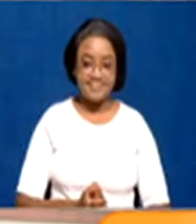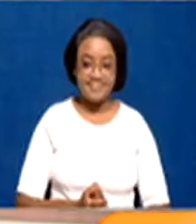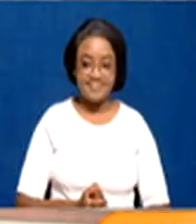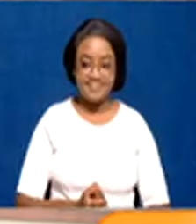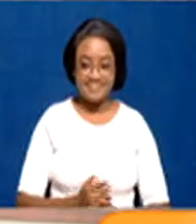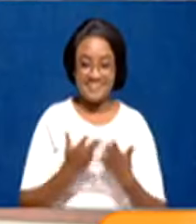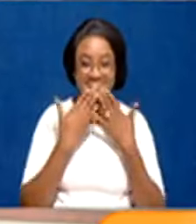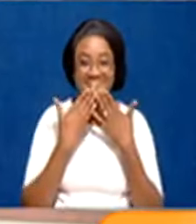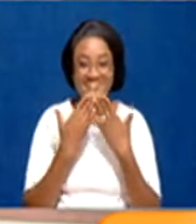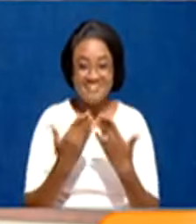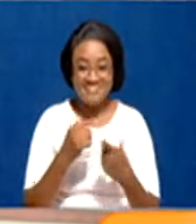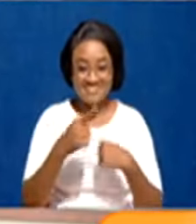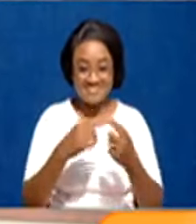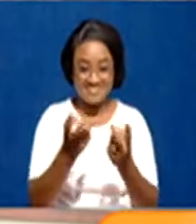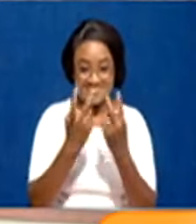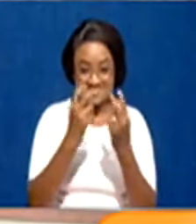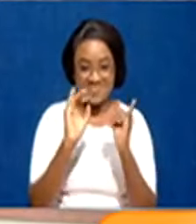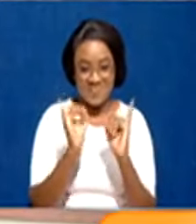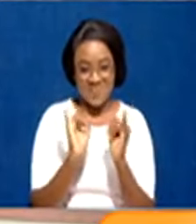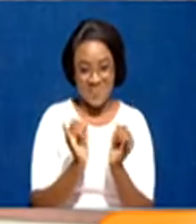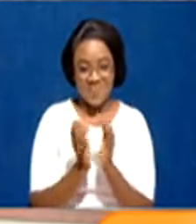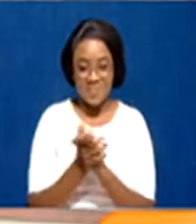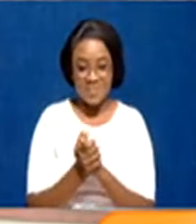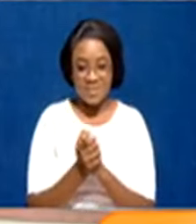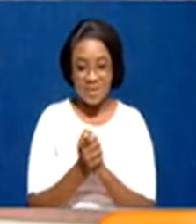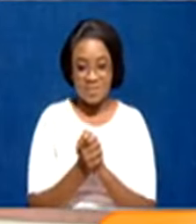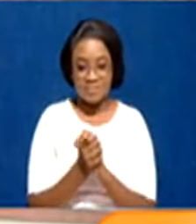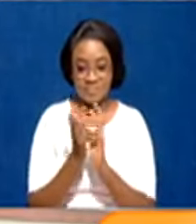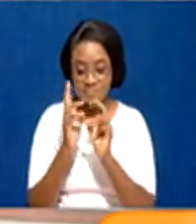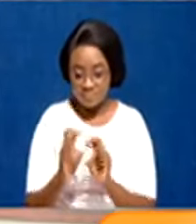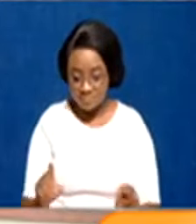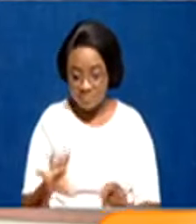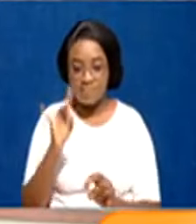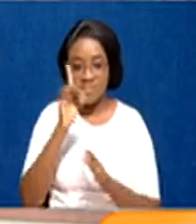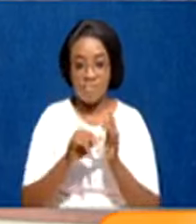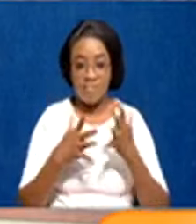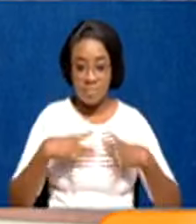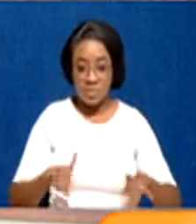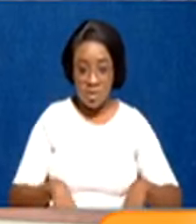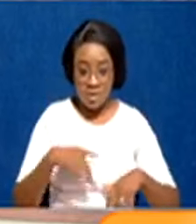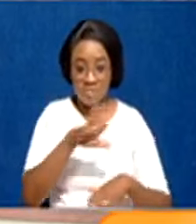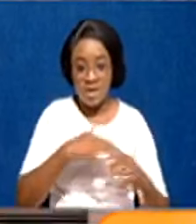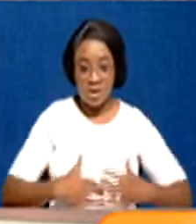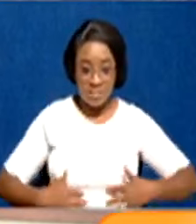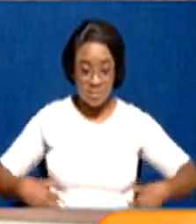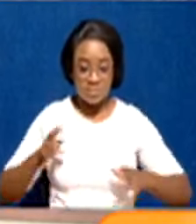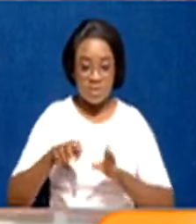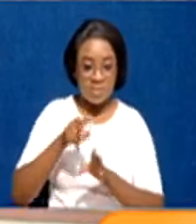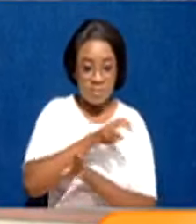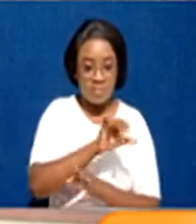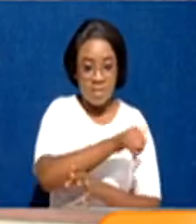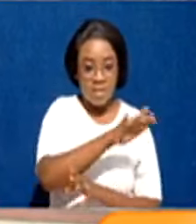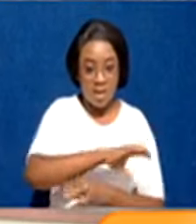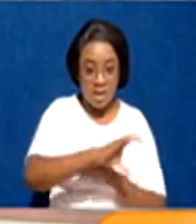Asante sana kwa kuendelea kuwa nasi. Ripoti zinaonyesha kuwa wakazi wa kaunti ya Marsabit huvuka mipaka kuelekea taifa jirani la